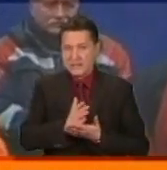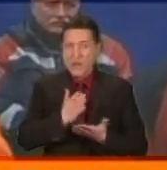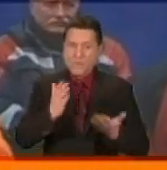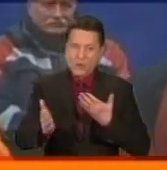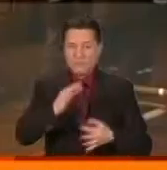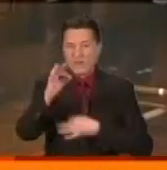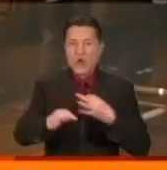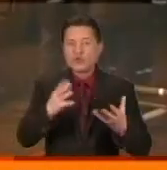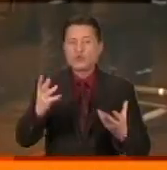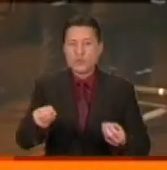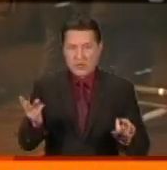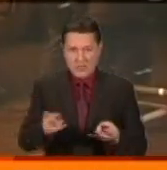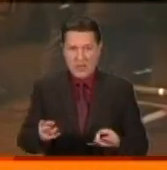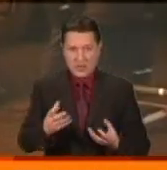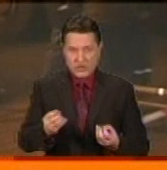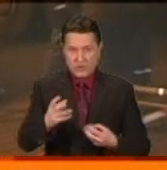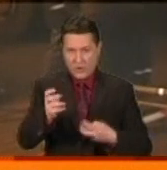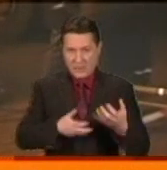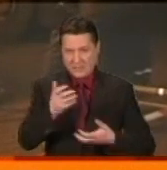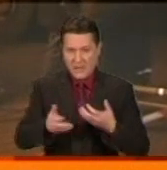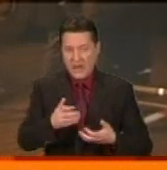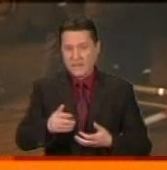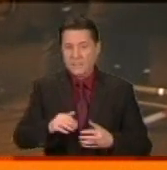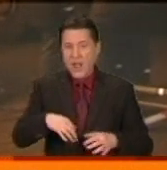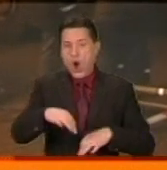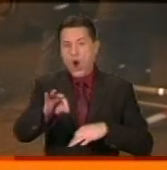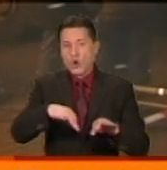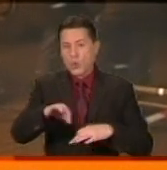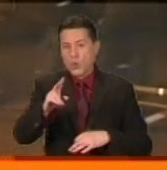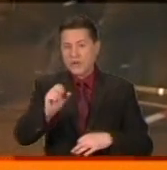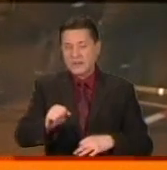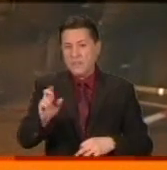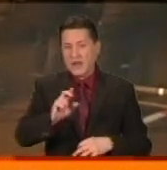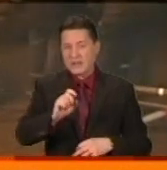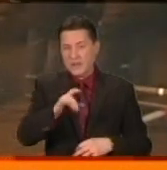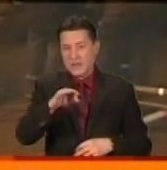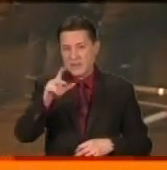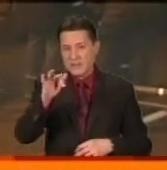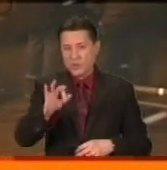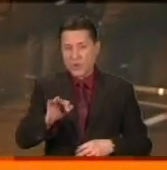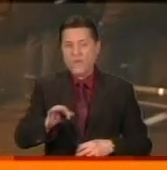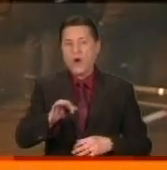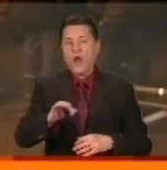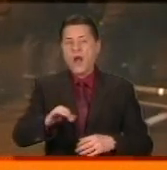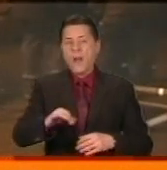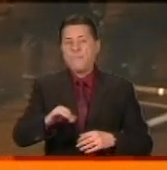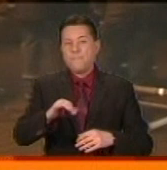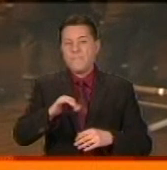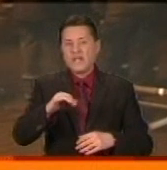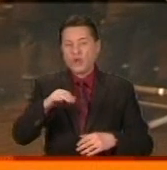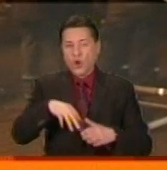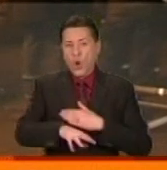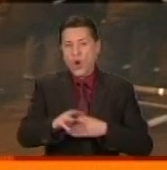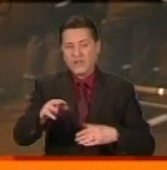может сутки рух на Богдана Хмельницького на ділянці від метро Театральна наразі далі перекрито